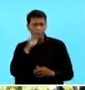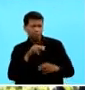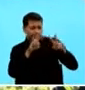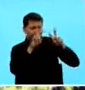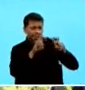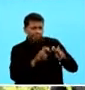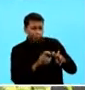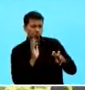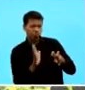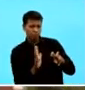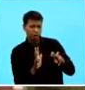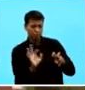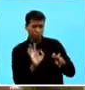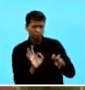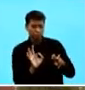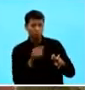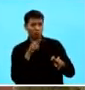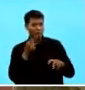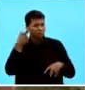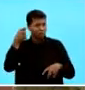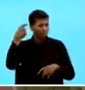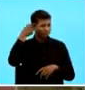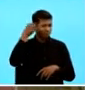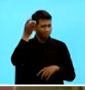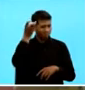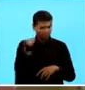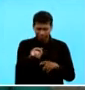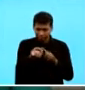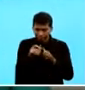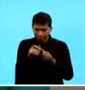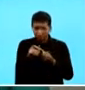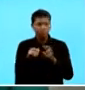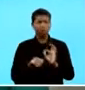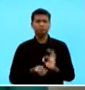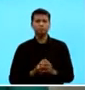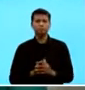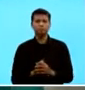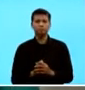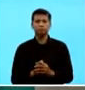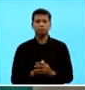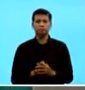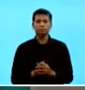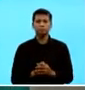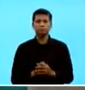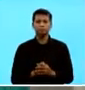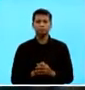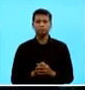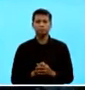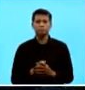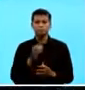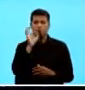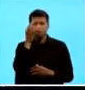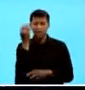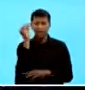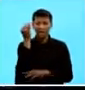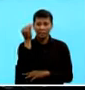mana berasal proyektil tersebut? Memang saat ini pihak kepolisian dari Polres Jakarta Selatan masih melakukan penyelidikan